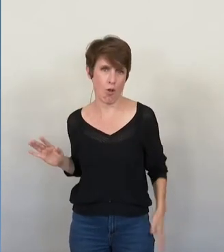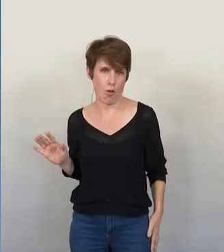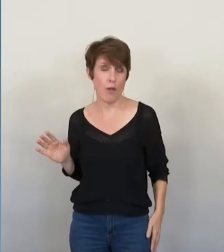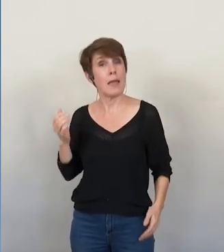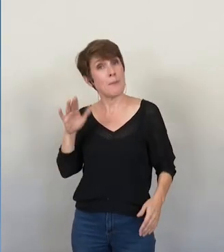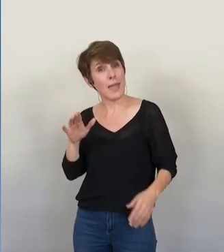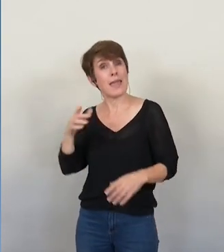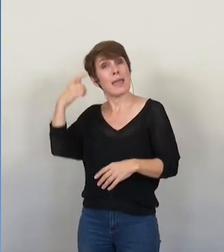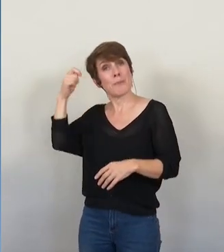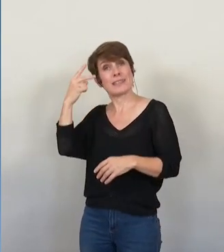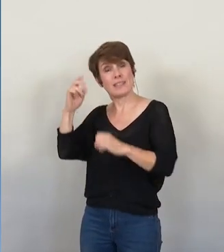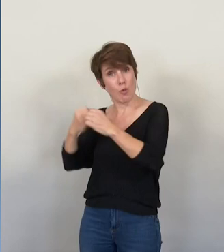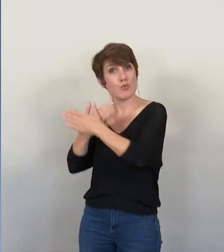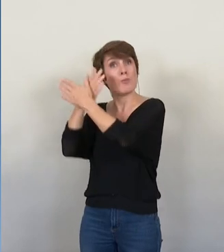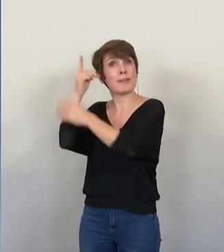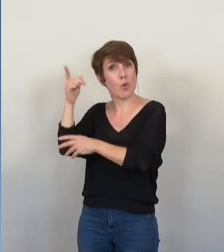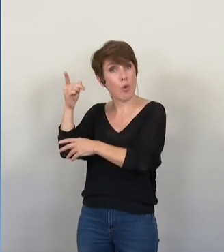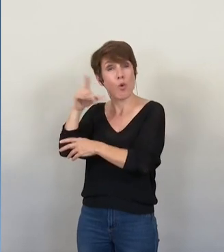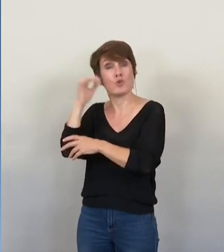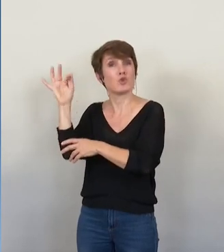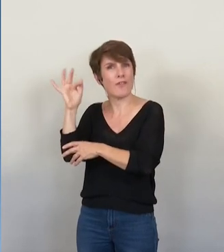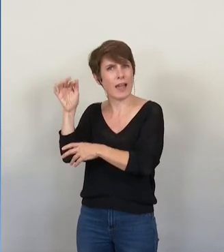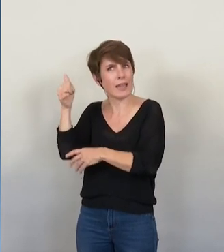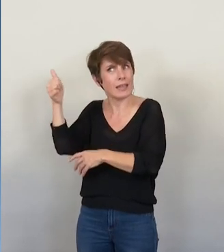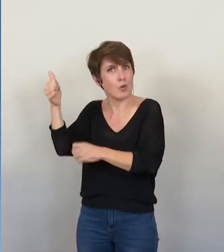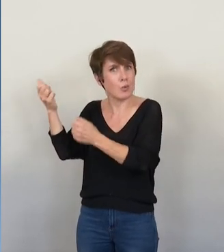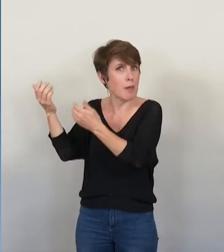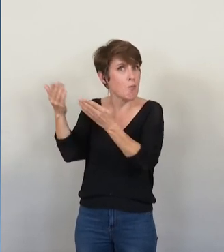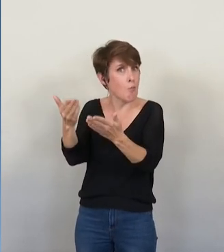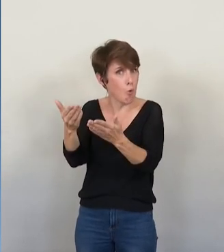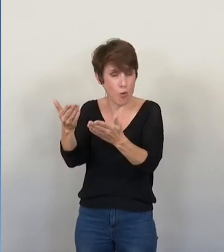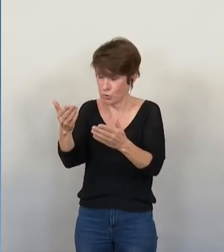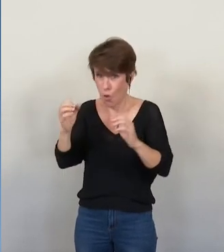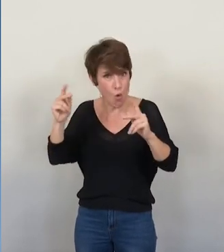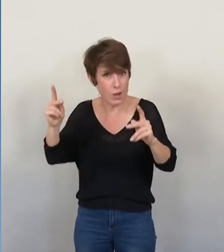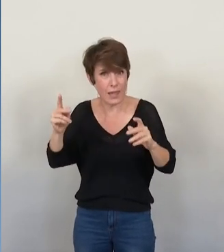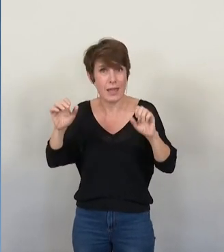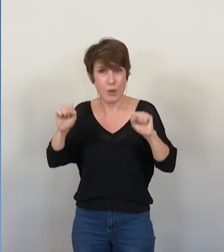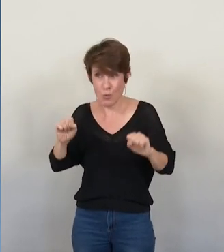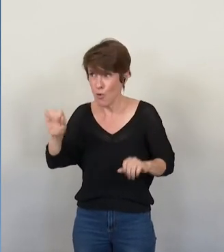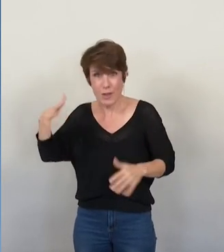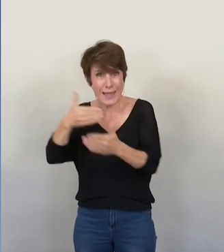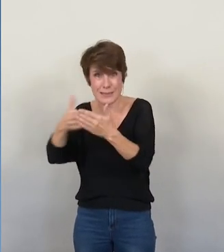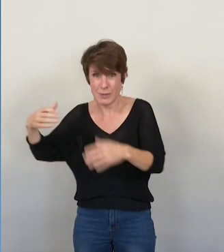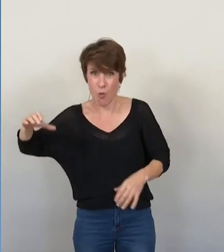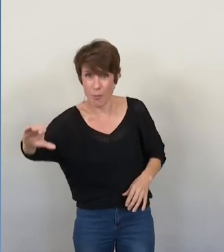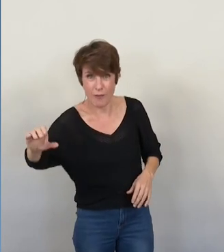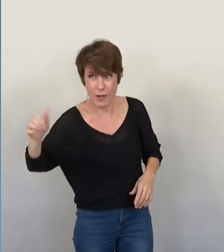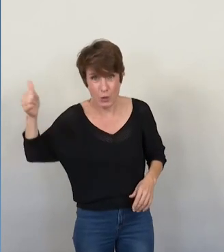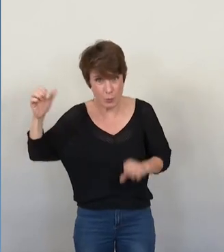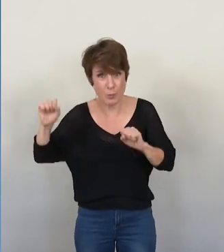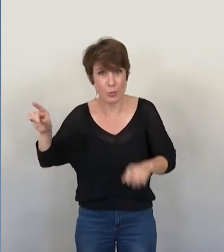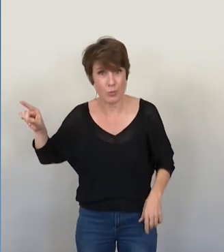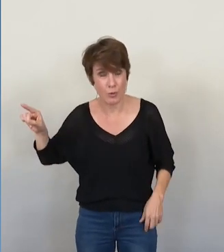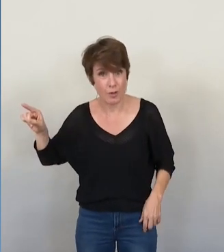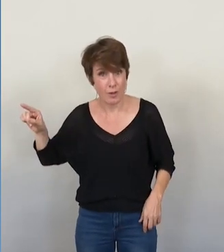Ferrari président de la métropole n'a-t-il pas proposé de recapitaliser Grenoble habitat de 15 millions d'euros je cite